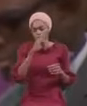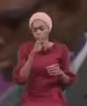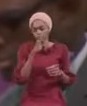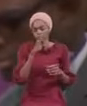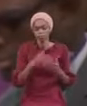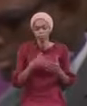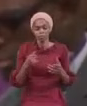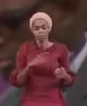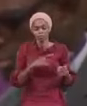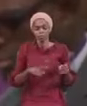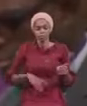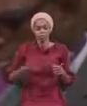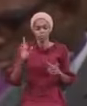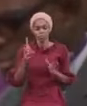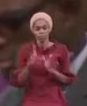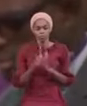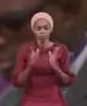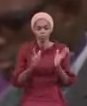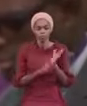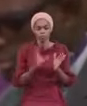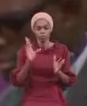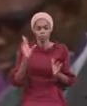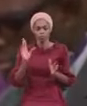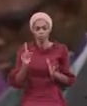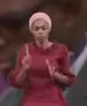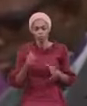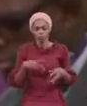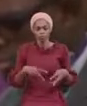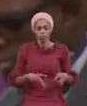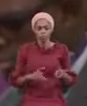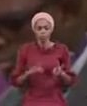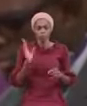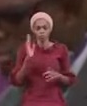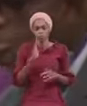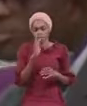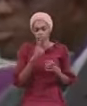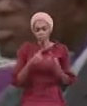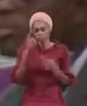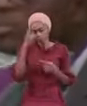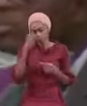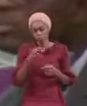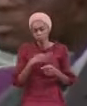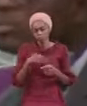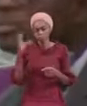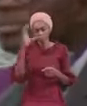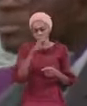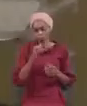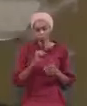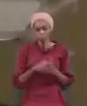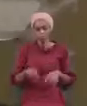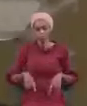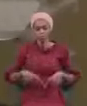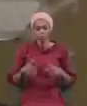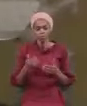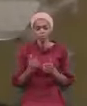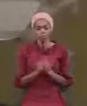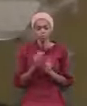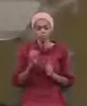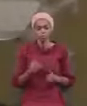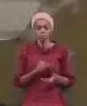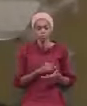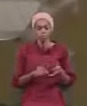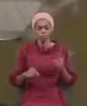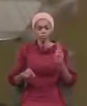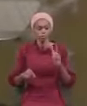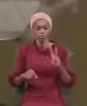loi et une seule ordonnance pour vous et pour l'étranger en ce jour parmi vous verset 24 verset